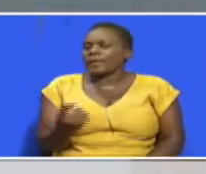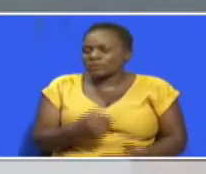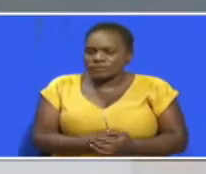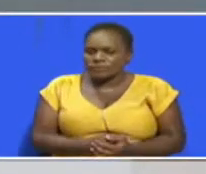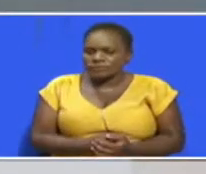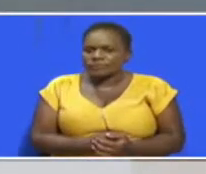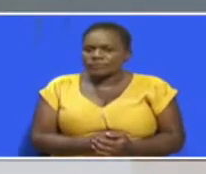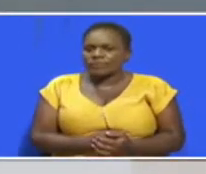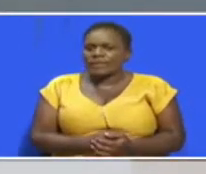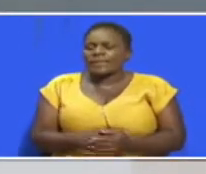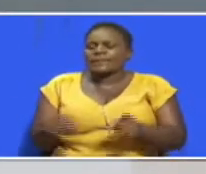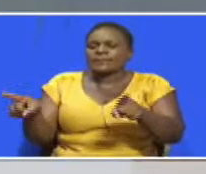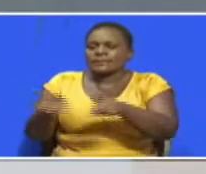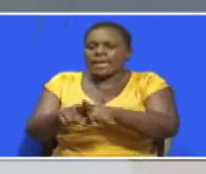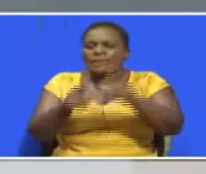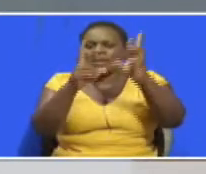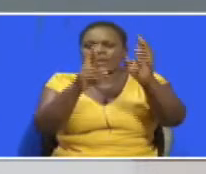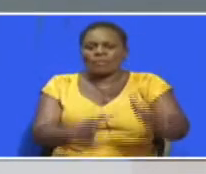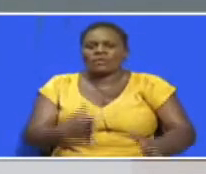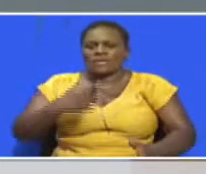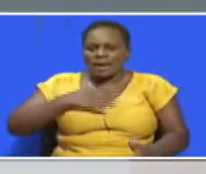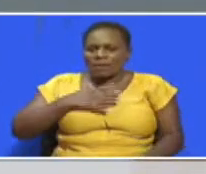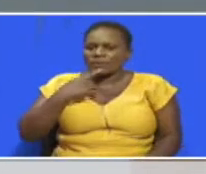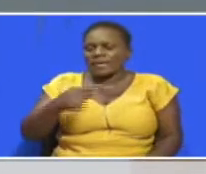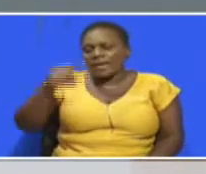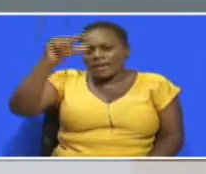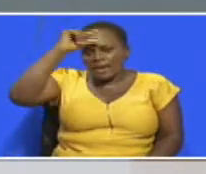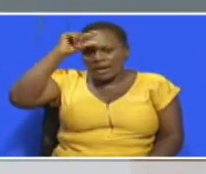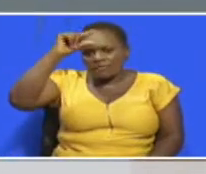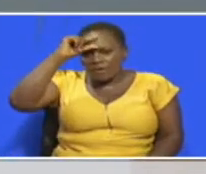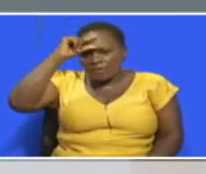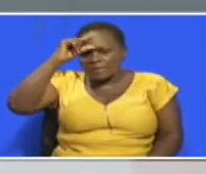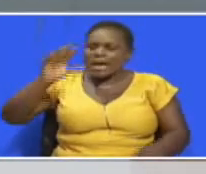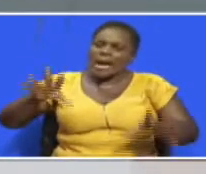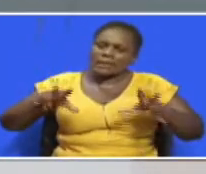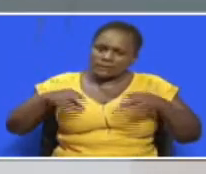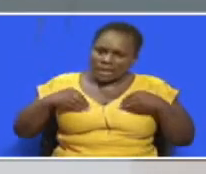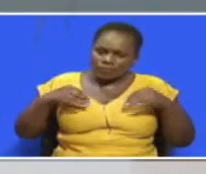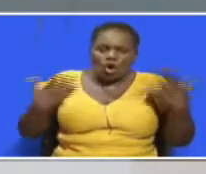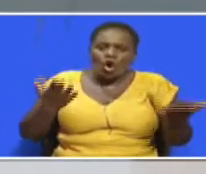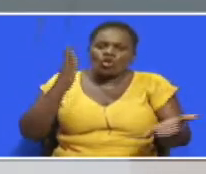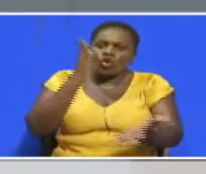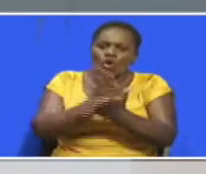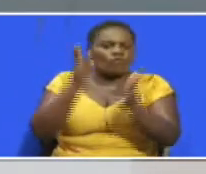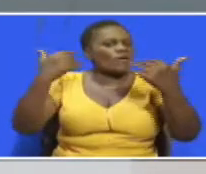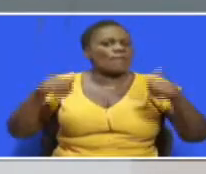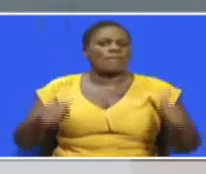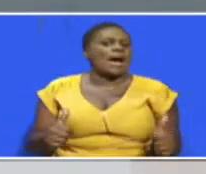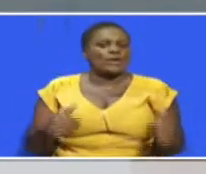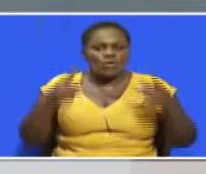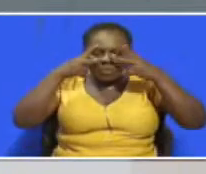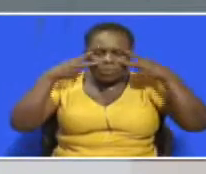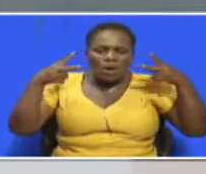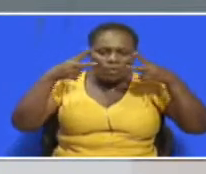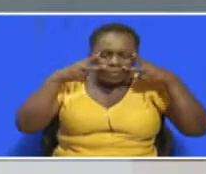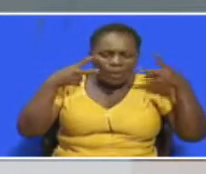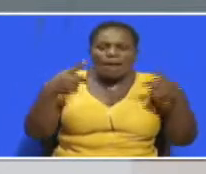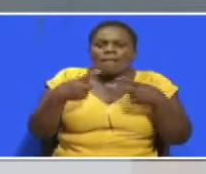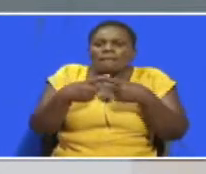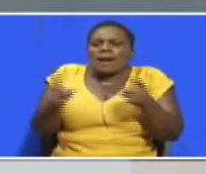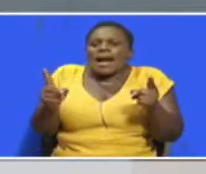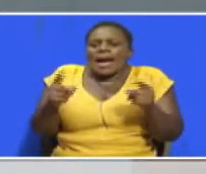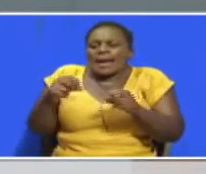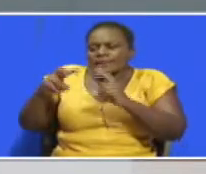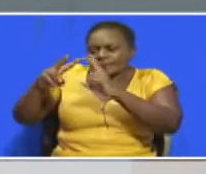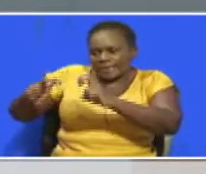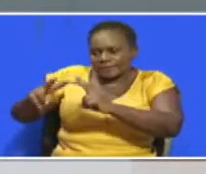Matiang'i. Na kama anavyoripoti Tobias Chanji, serikali haijakana au kudhibitisha kuwa ni shambulizi la kigaidi, huku msako